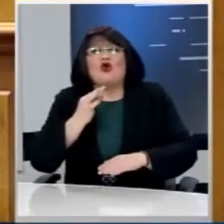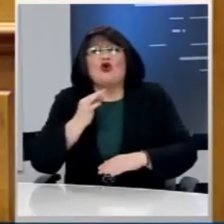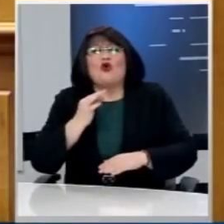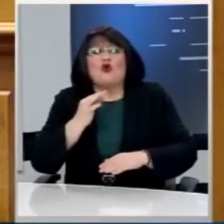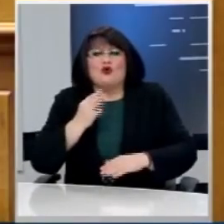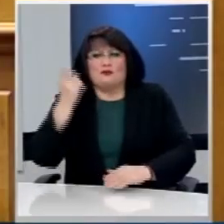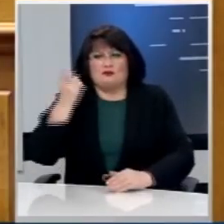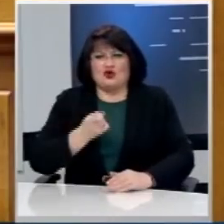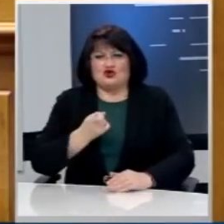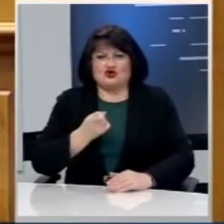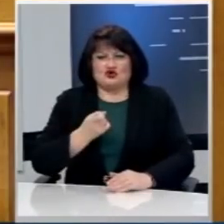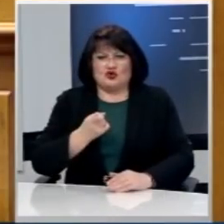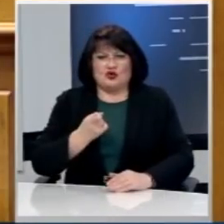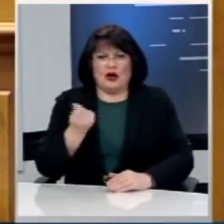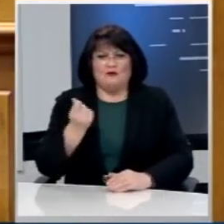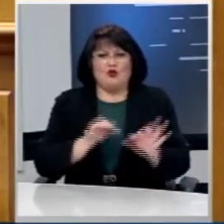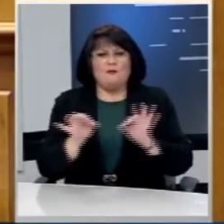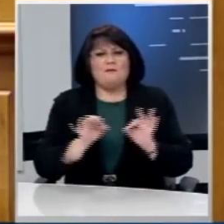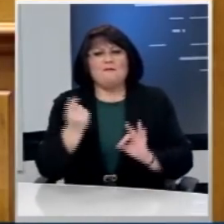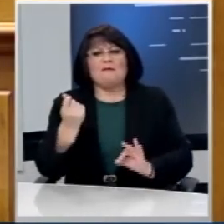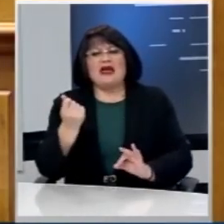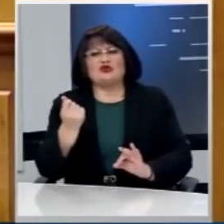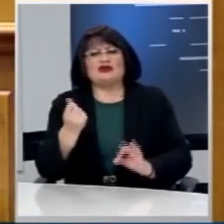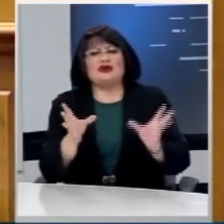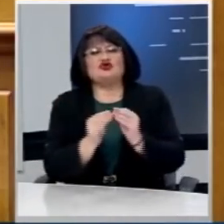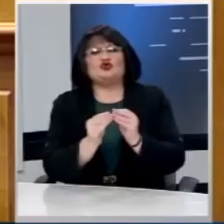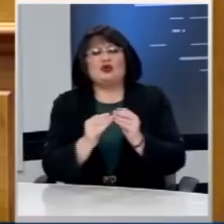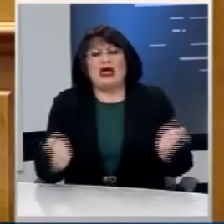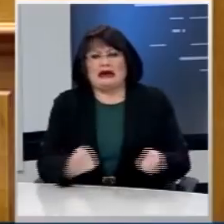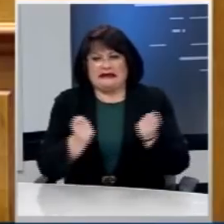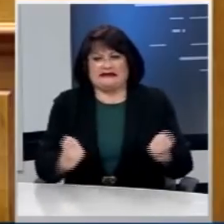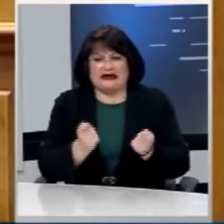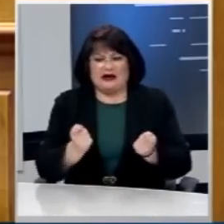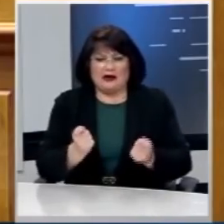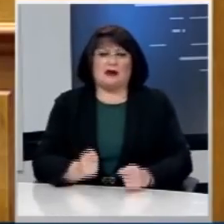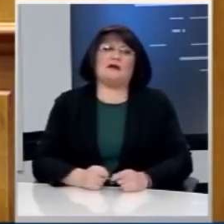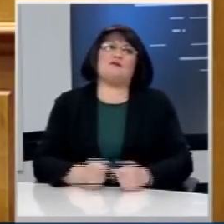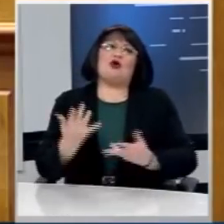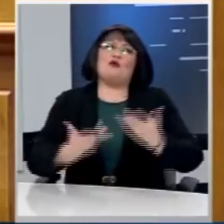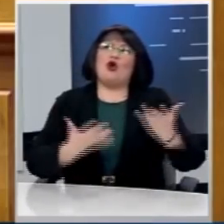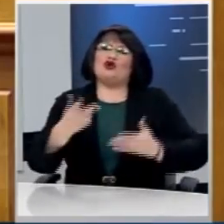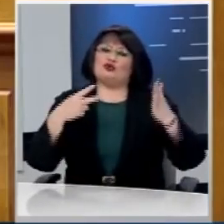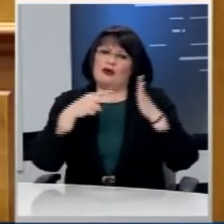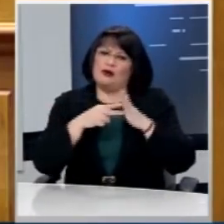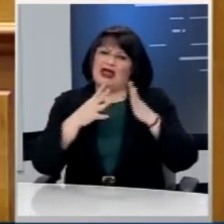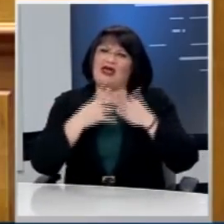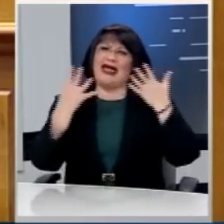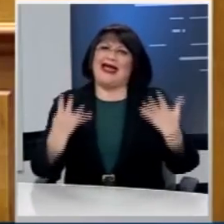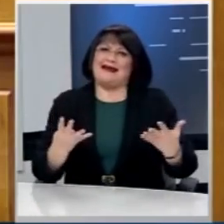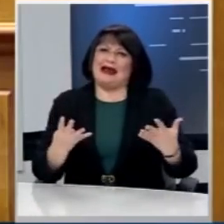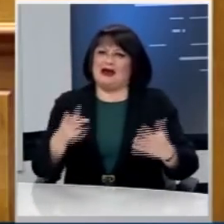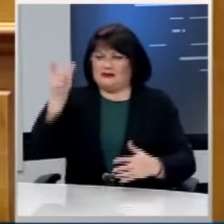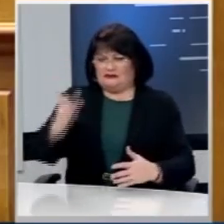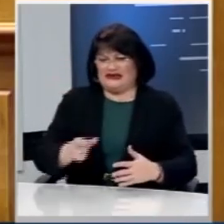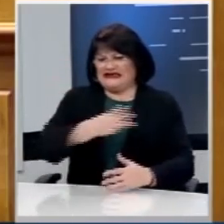του μεριδίου του εθνικού πλούτου που πηγαίνει στην εργασία? Ο προϋπολογισμός του 2019, με τη δική